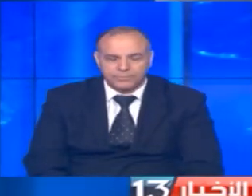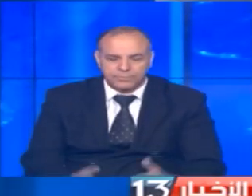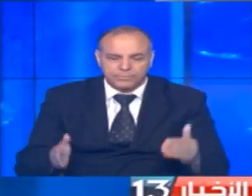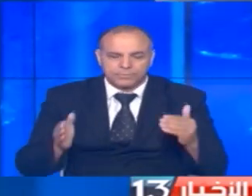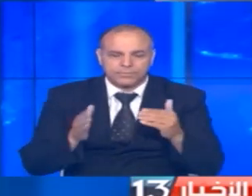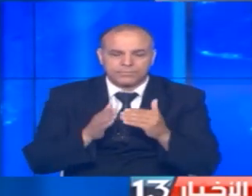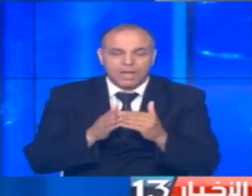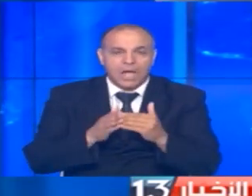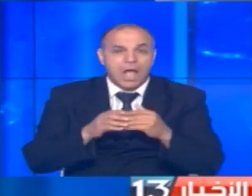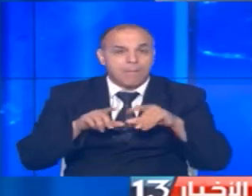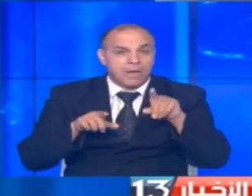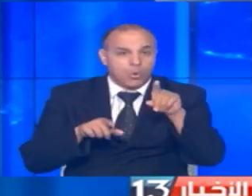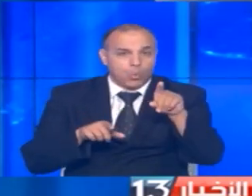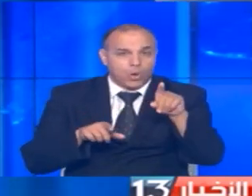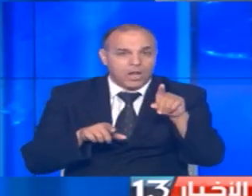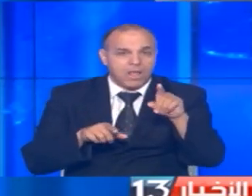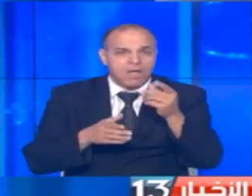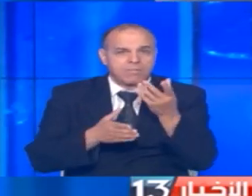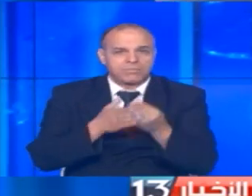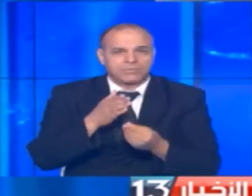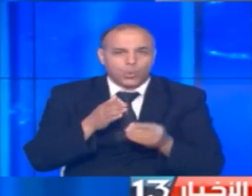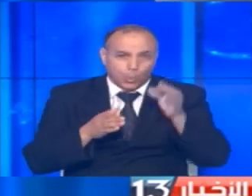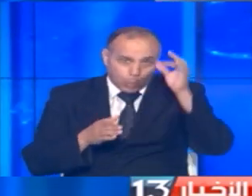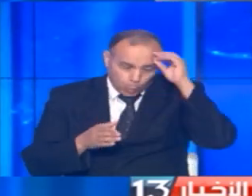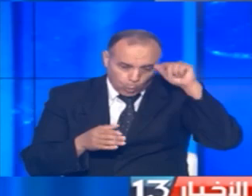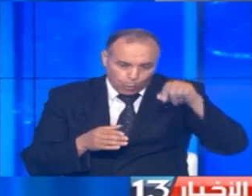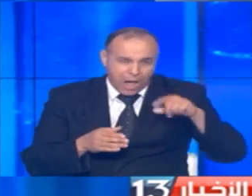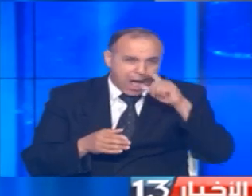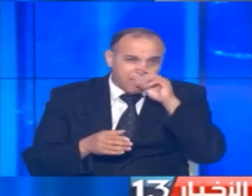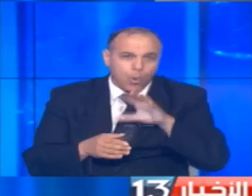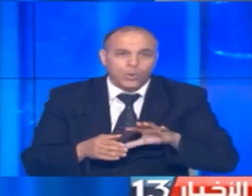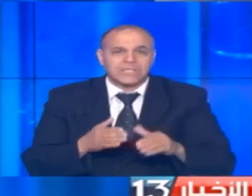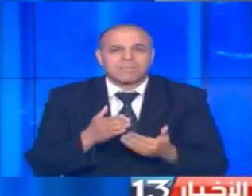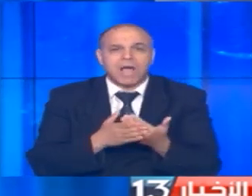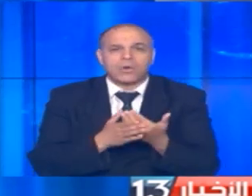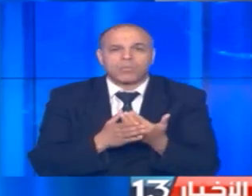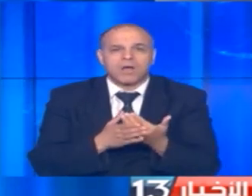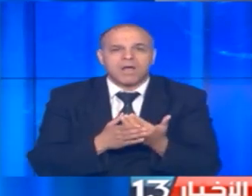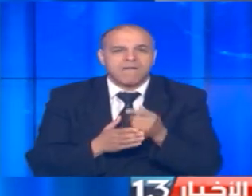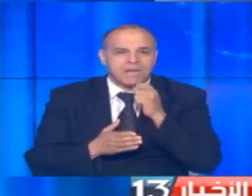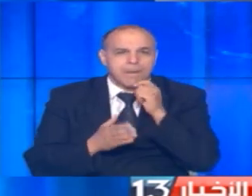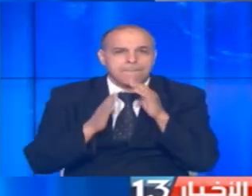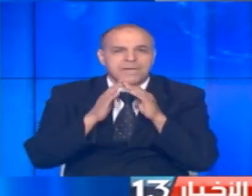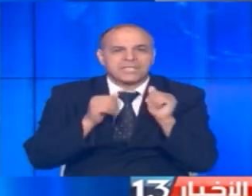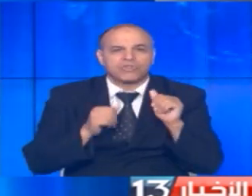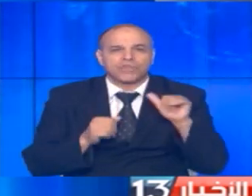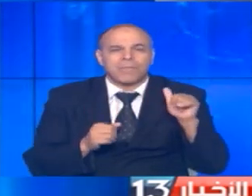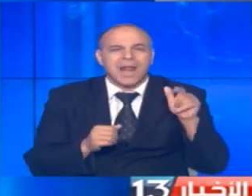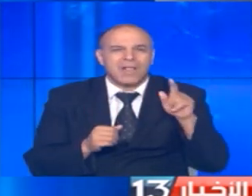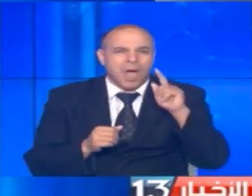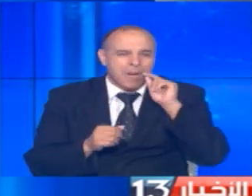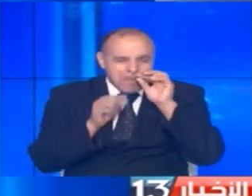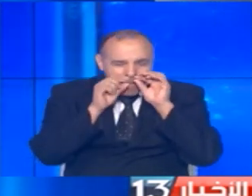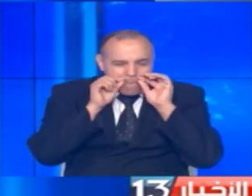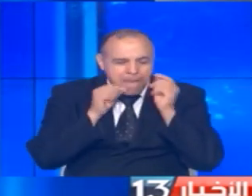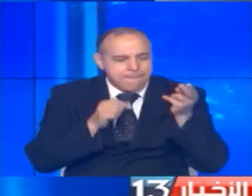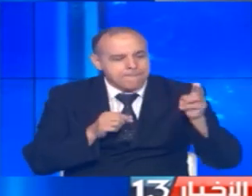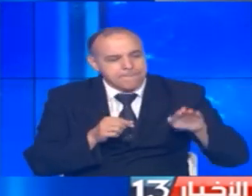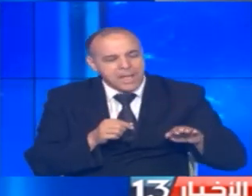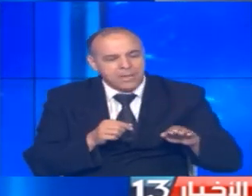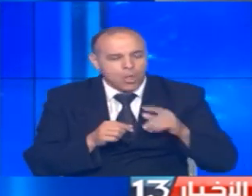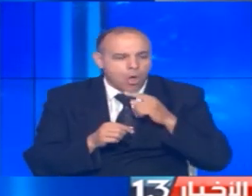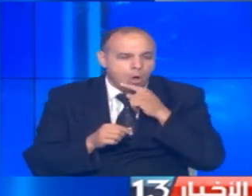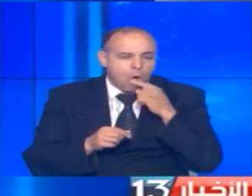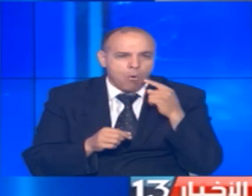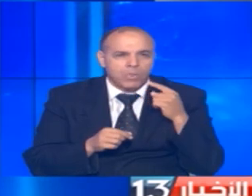ونختم بهذا الخبر، حيث فقدت الساحة الفنية العربية صباح اليوم الفنان المصري جميل راتب الذي توفي عن